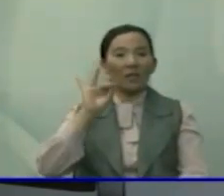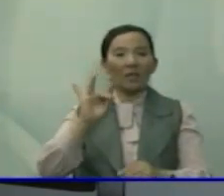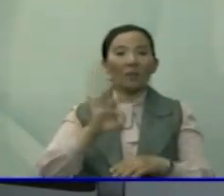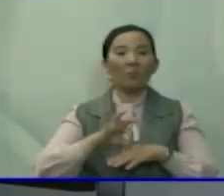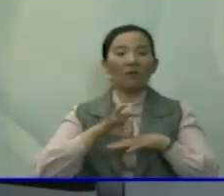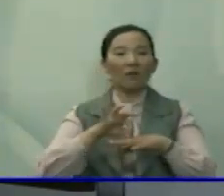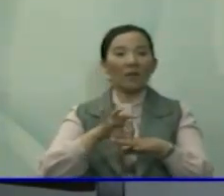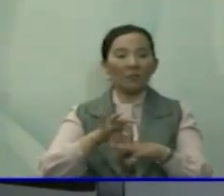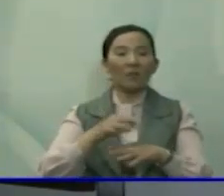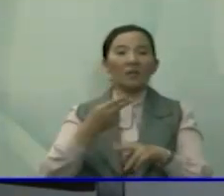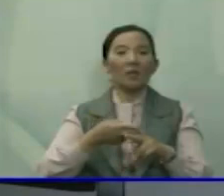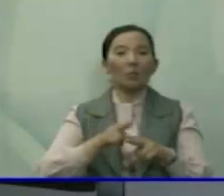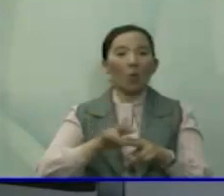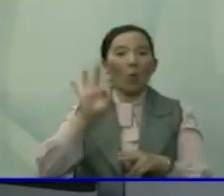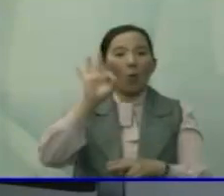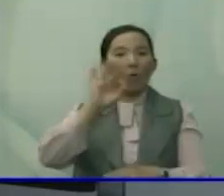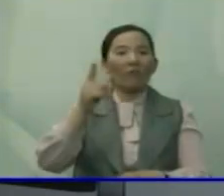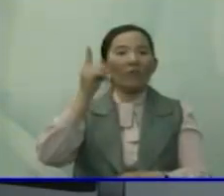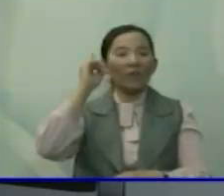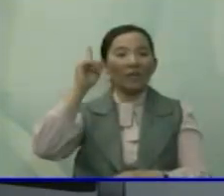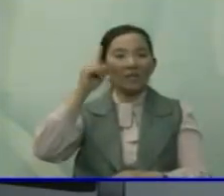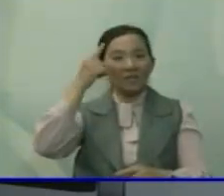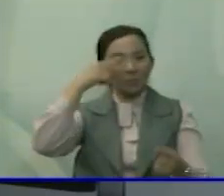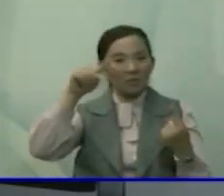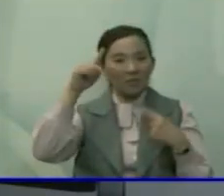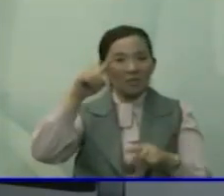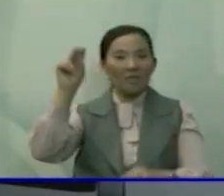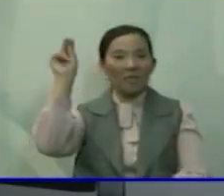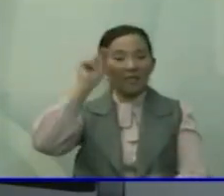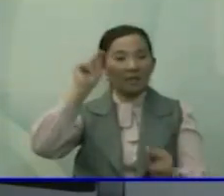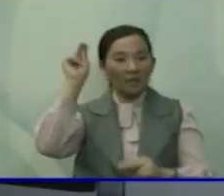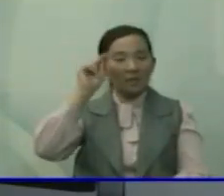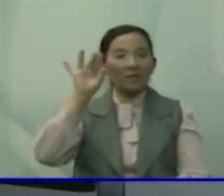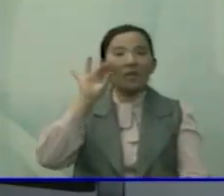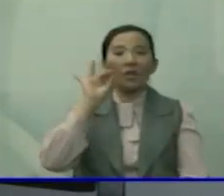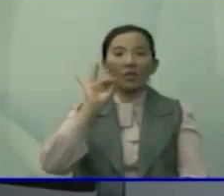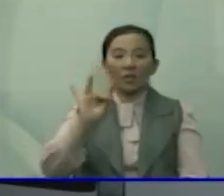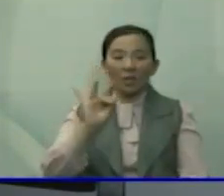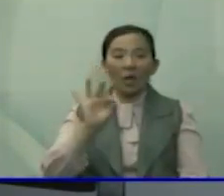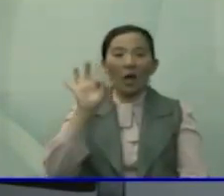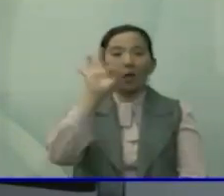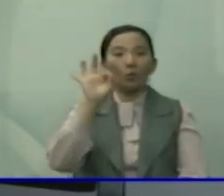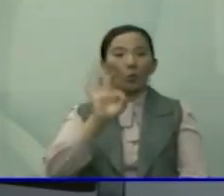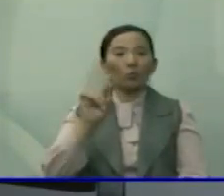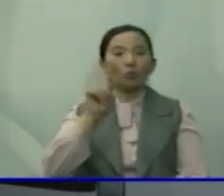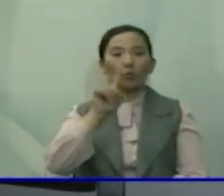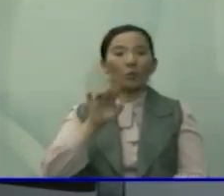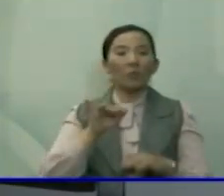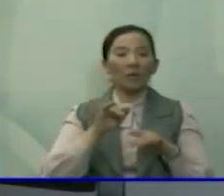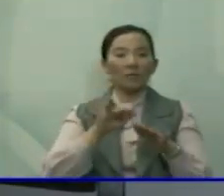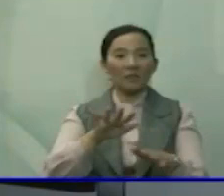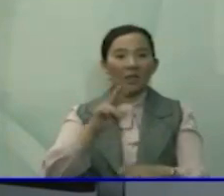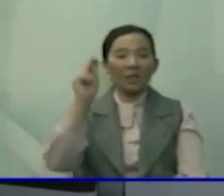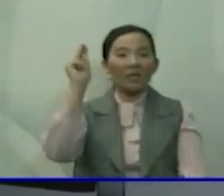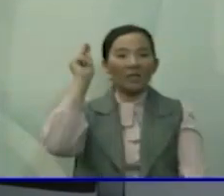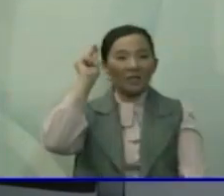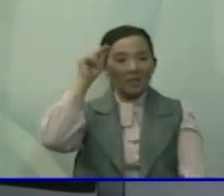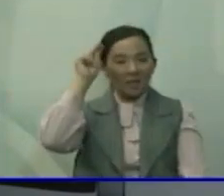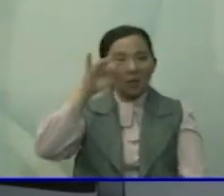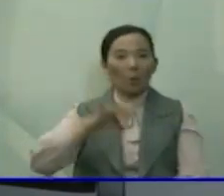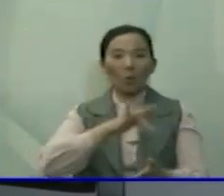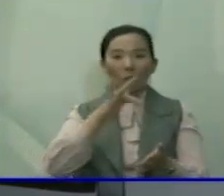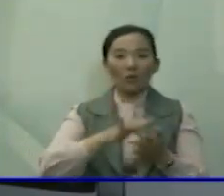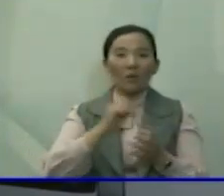а великих изобретений их китайцев и о том что происходило в китае в пятнадцатом веке